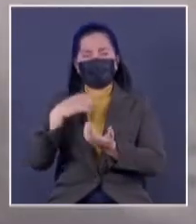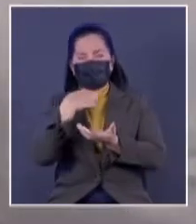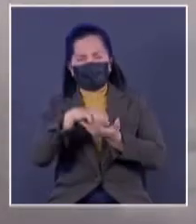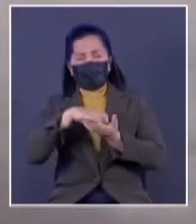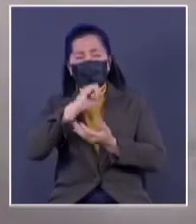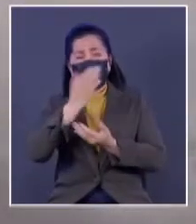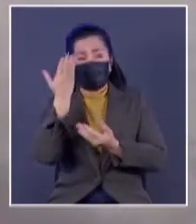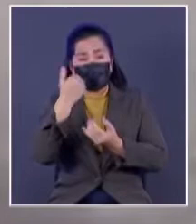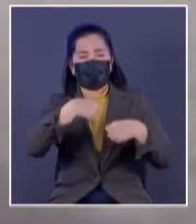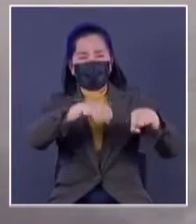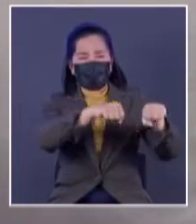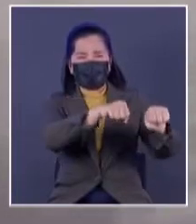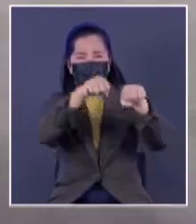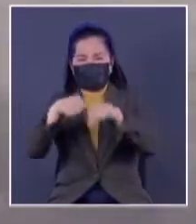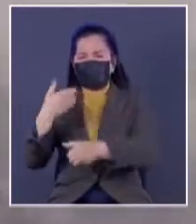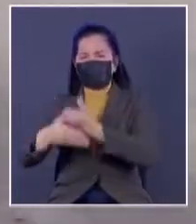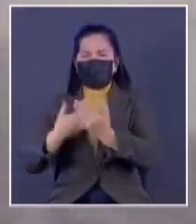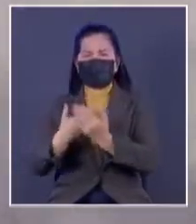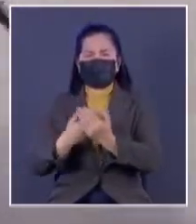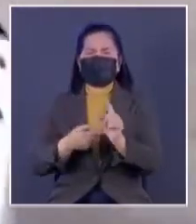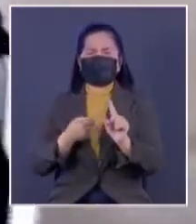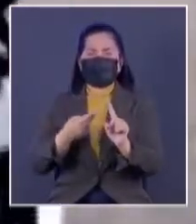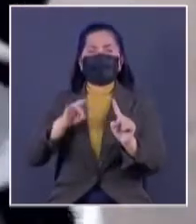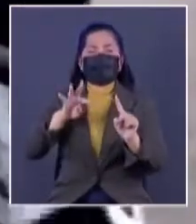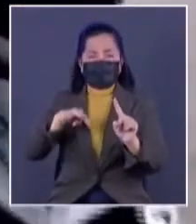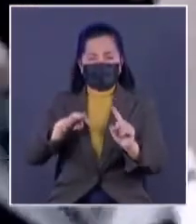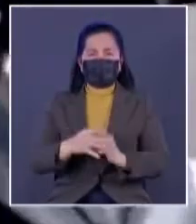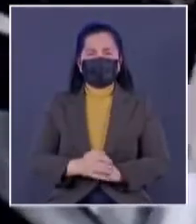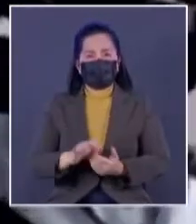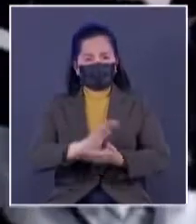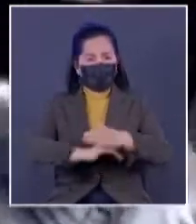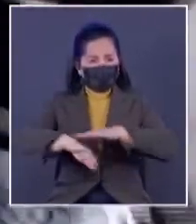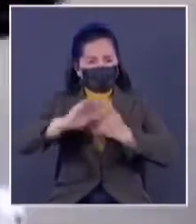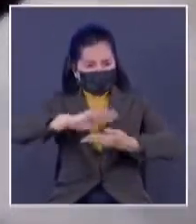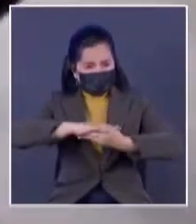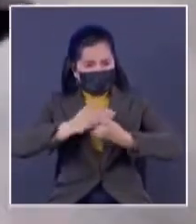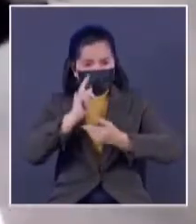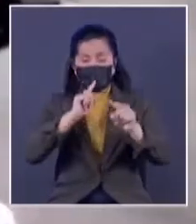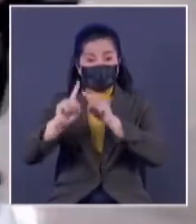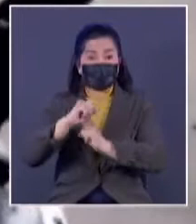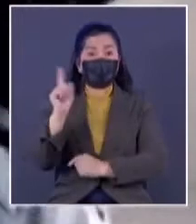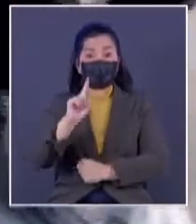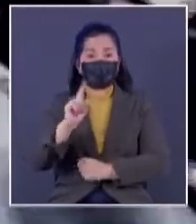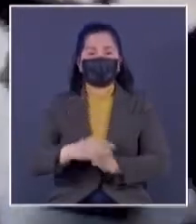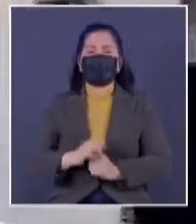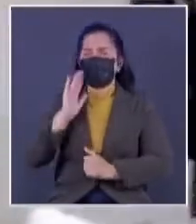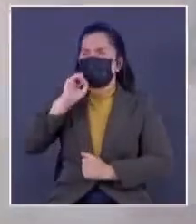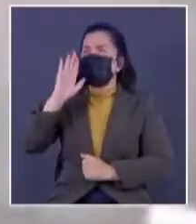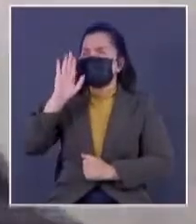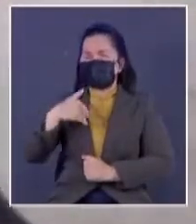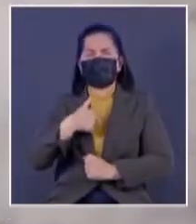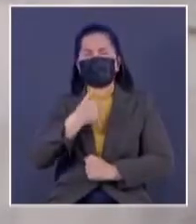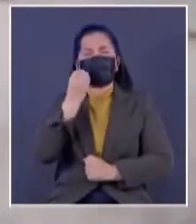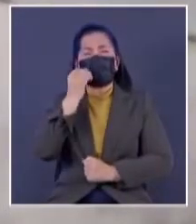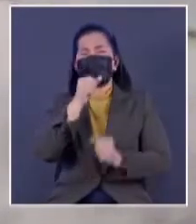ามาขายให้กับที่ร้านบอกว่าขายในราคา 14,000 แต่พอขอเอกสารรถนายณรงค์พันธ์คนนี้ก็ออกอุบายว่าเดี๋ยวจะกลับไปเอาเอก